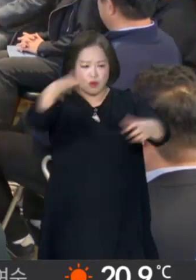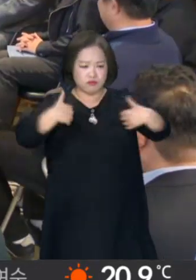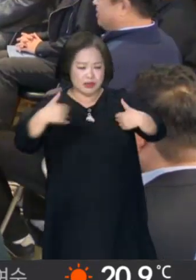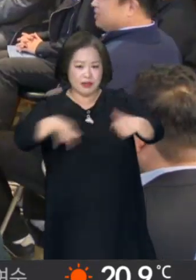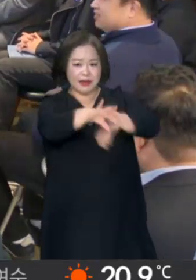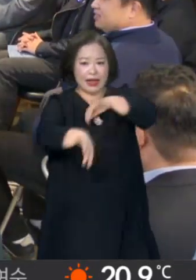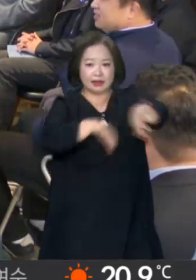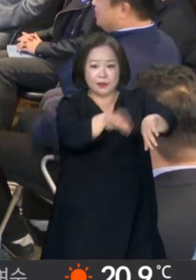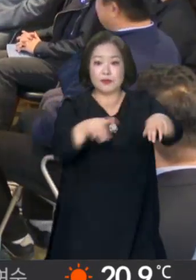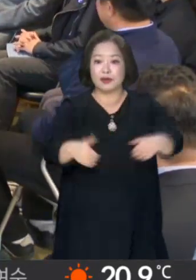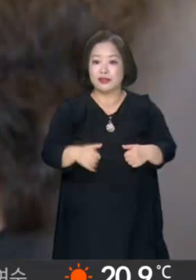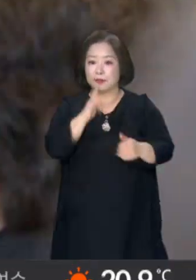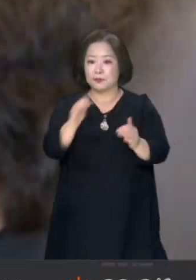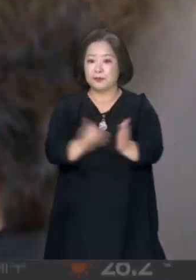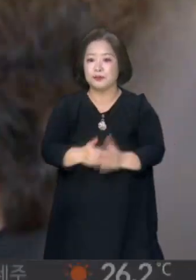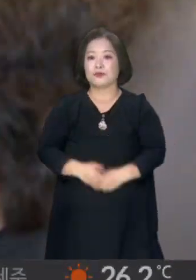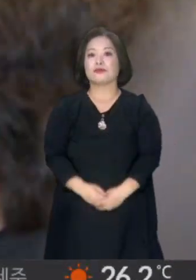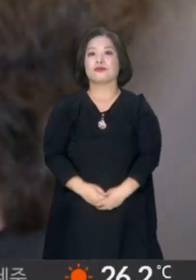안 된다고 강조했습니다